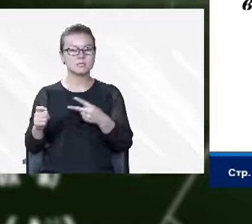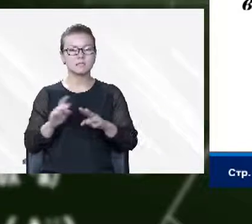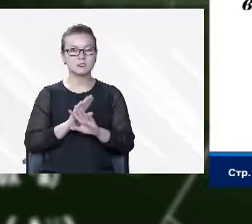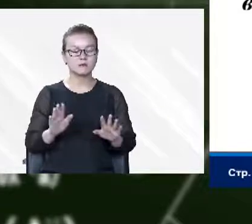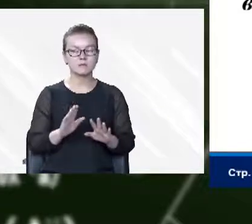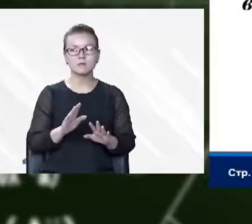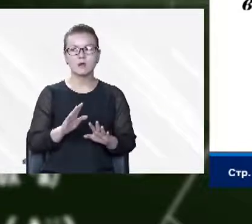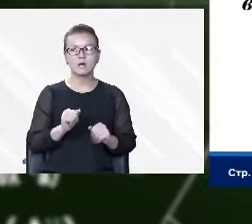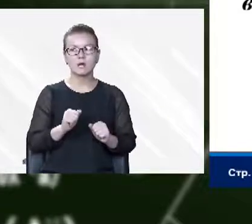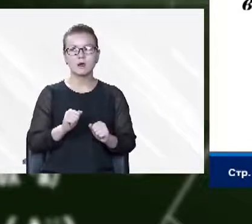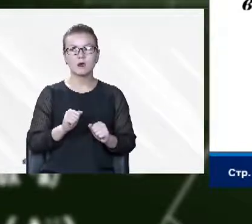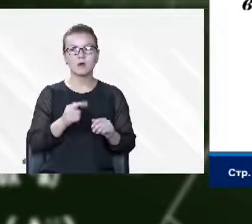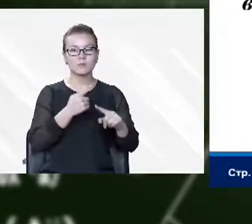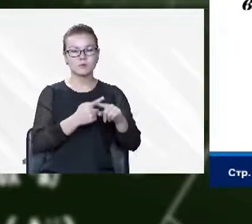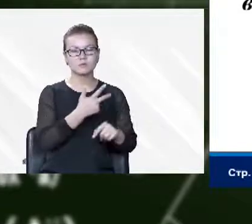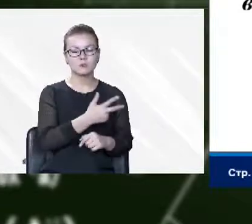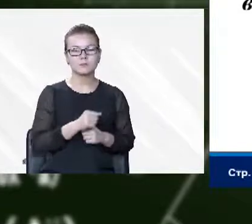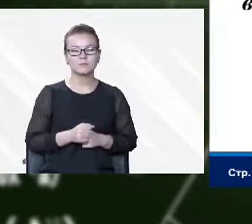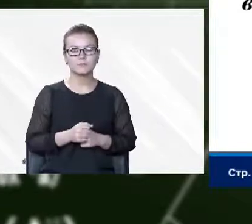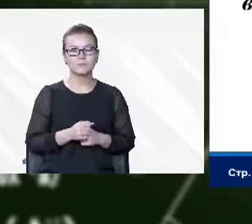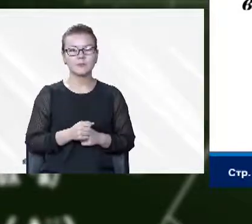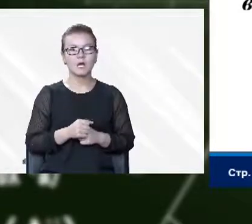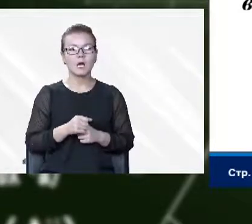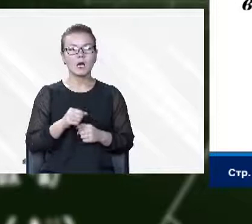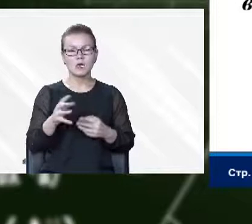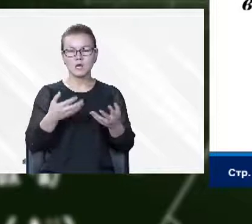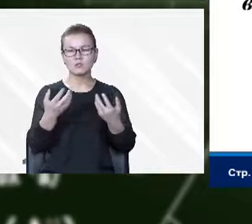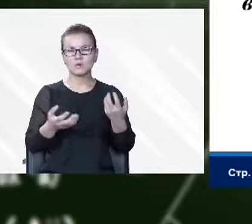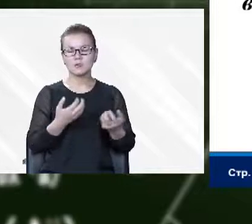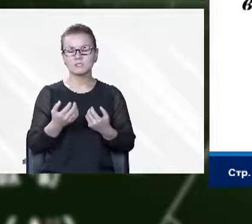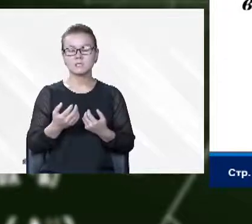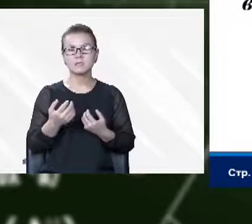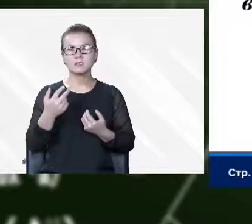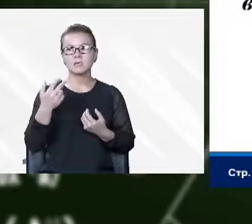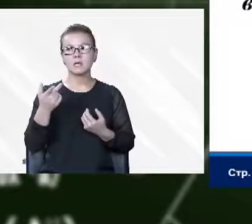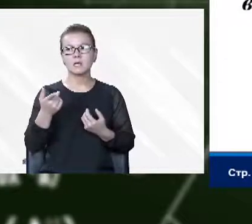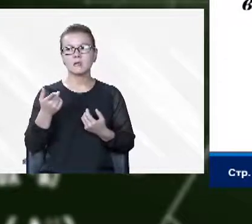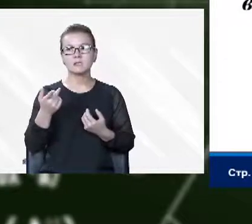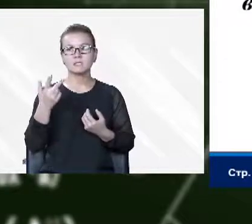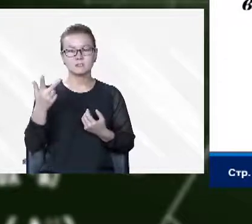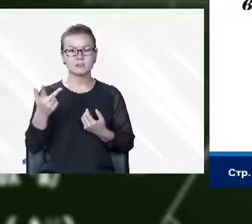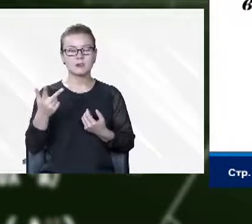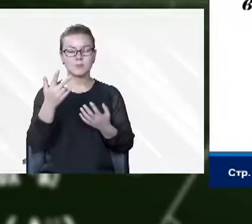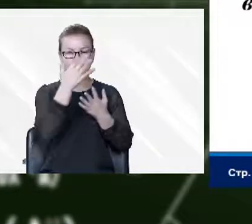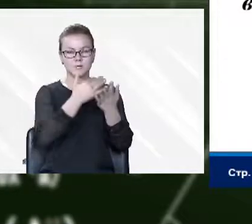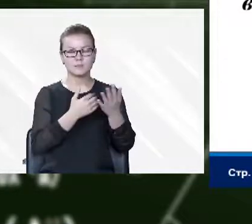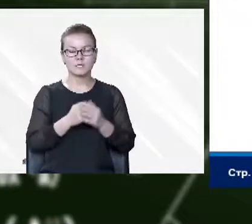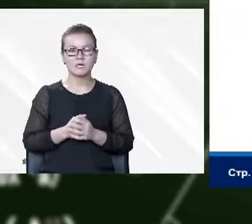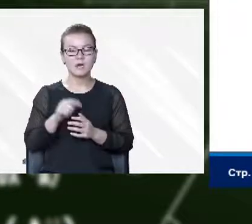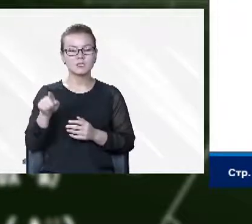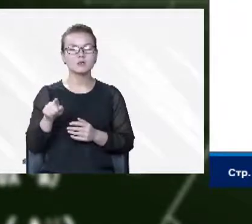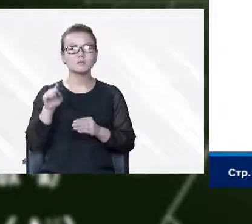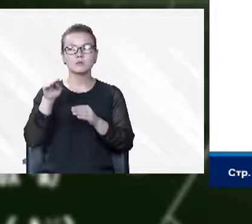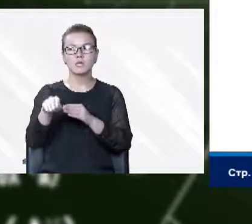3. Разобраны три примера. Шаги решения примеров укладываются в